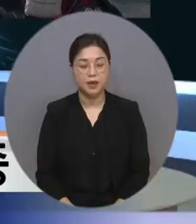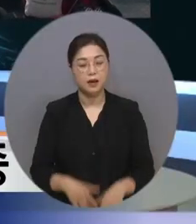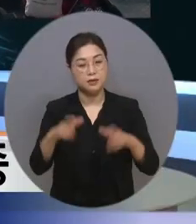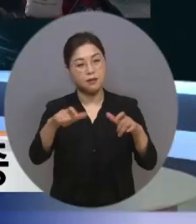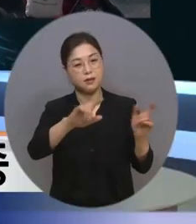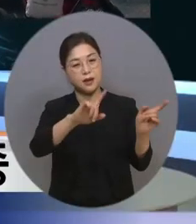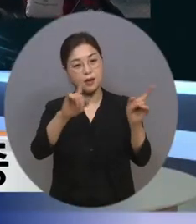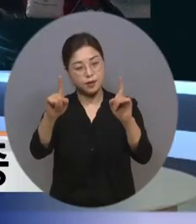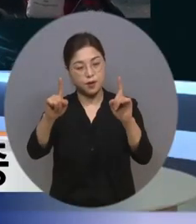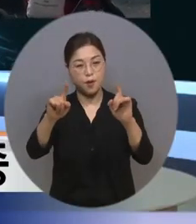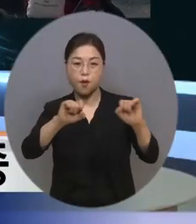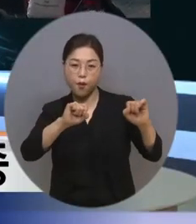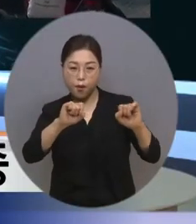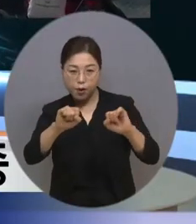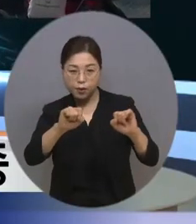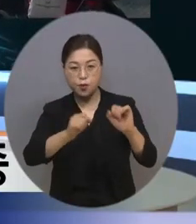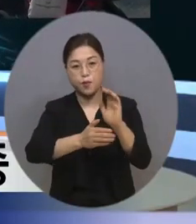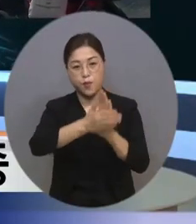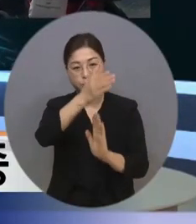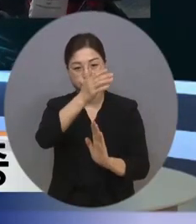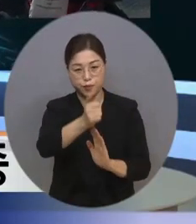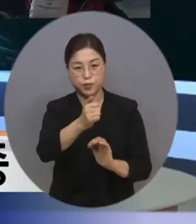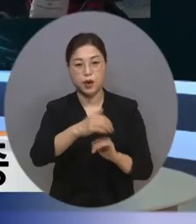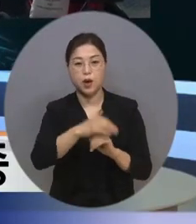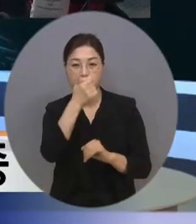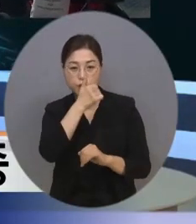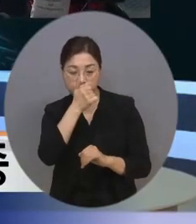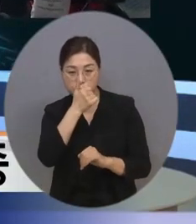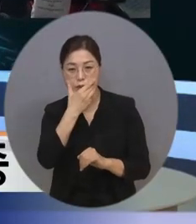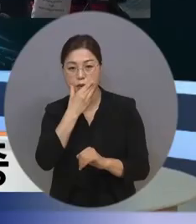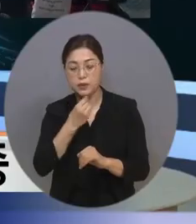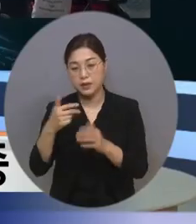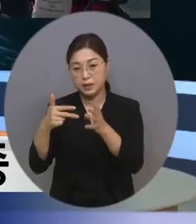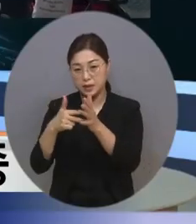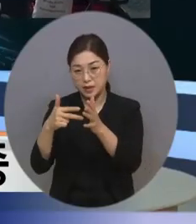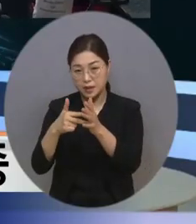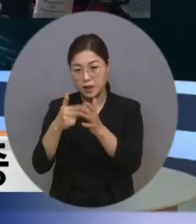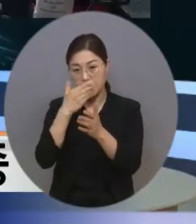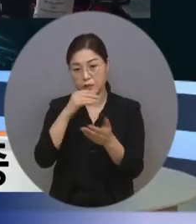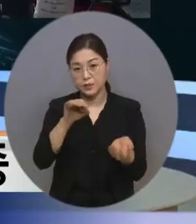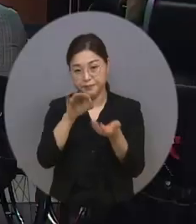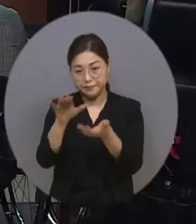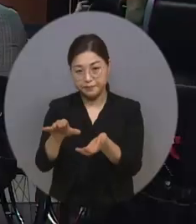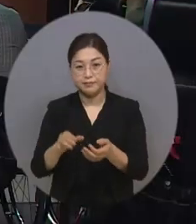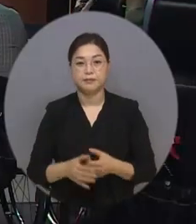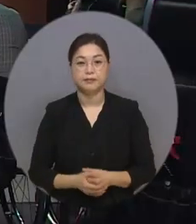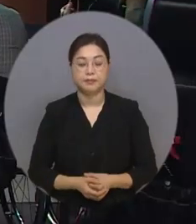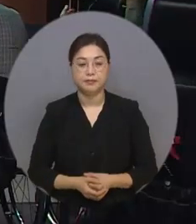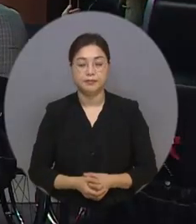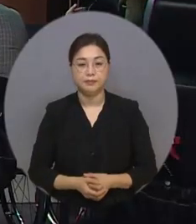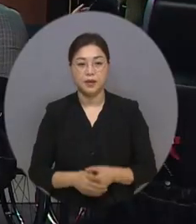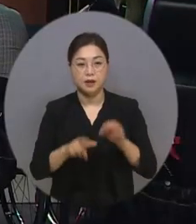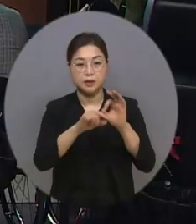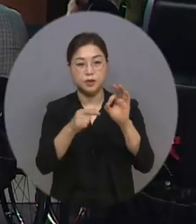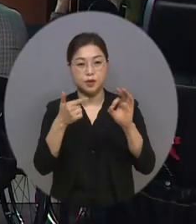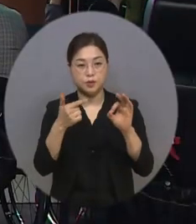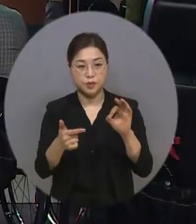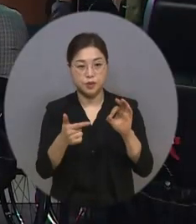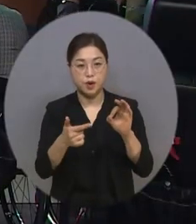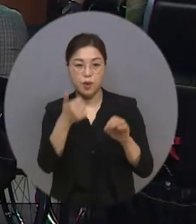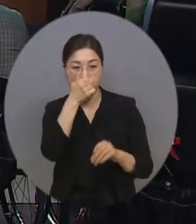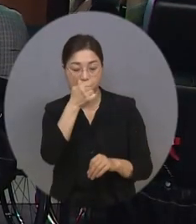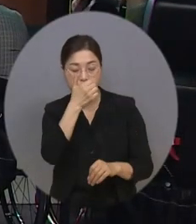지역살리기 운동본부가 곰돌이 복지재단에 복지기금을 기증했습니다. 지난 6일 곰돌이